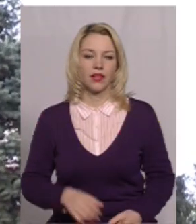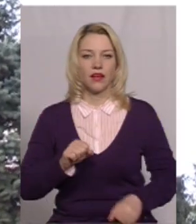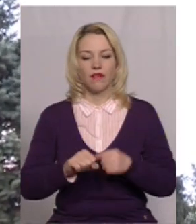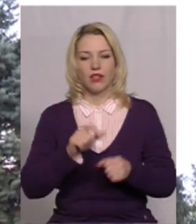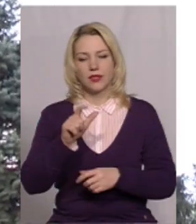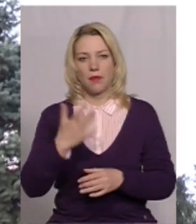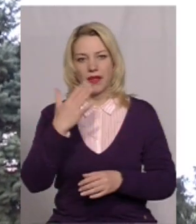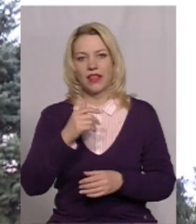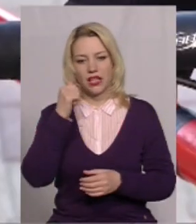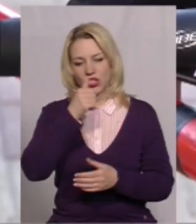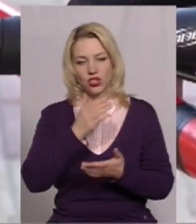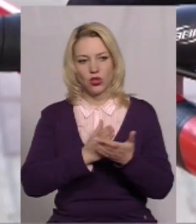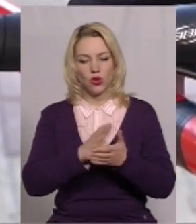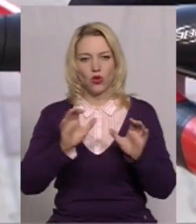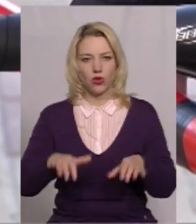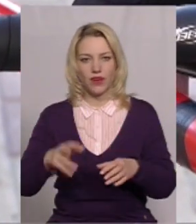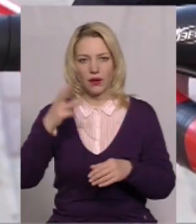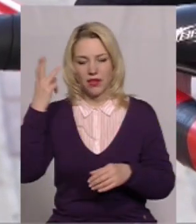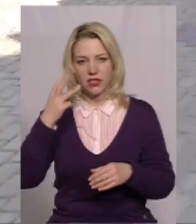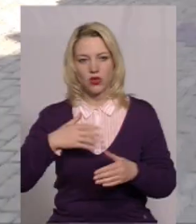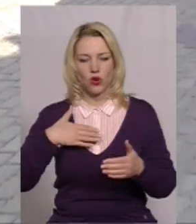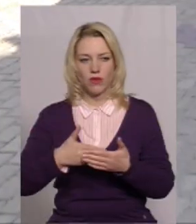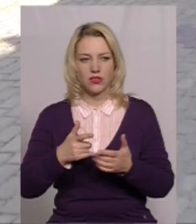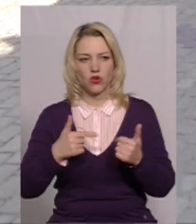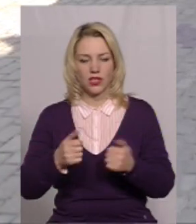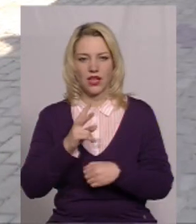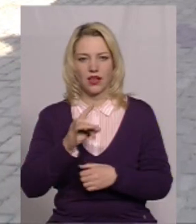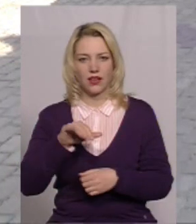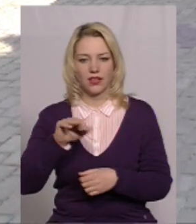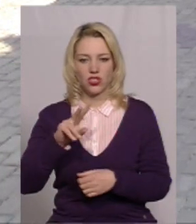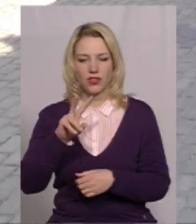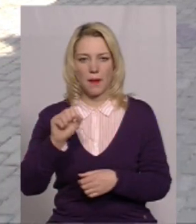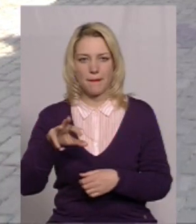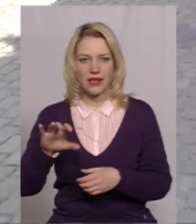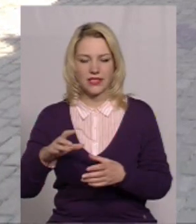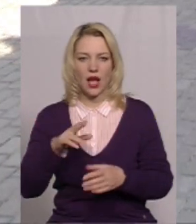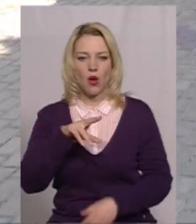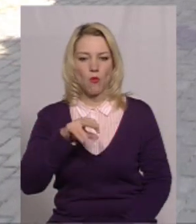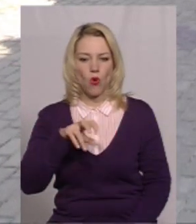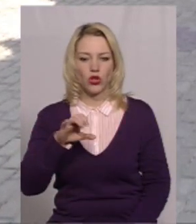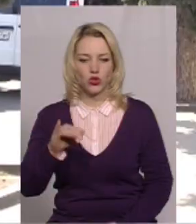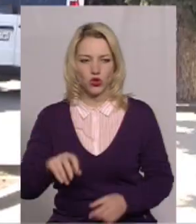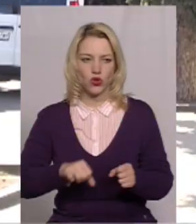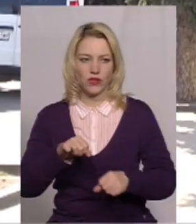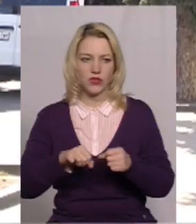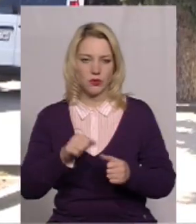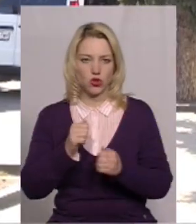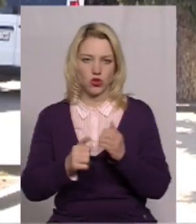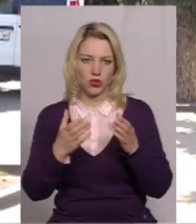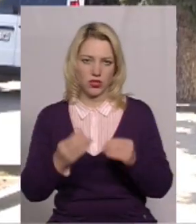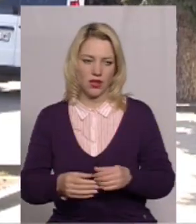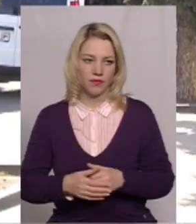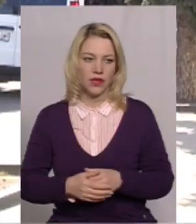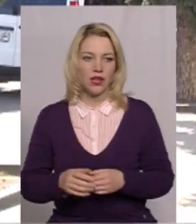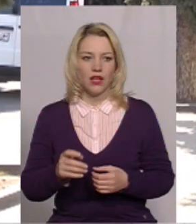Велосипедист з 5-річним досвідом та голова Хмельницької громадської організації «Критична маса» Віталій Поліщук на велосипеді пересувається щодня. В Хмельницькому